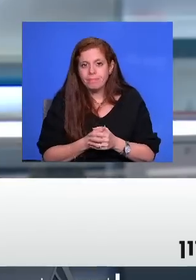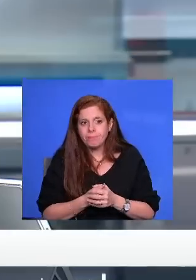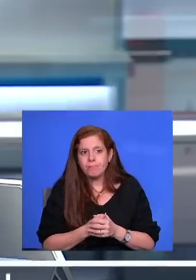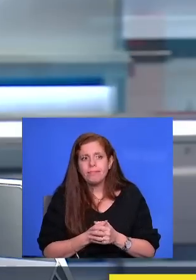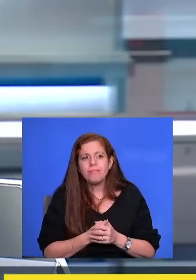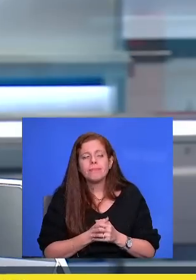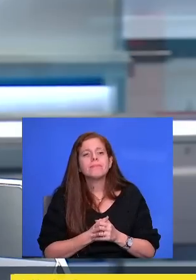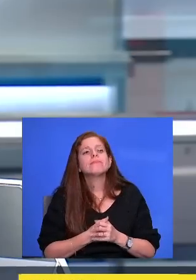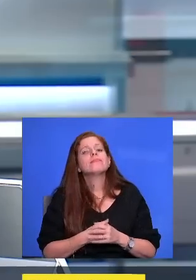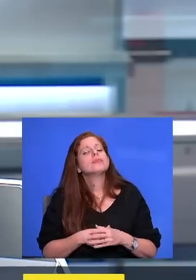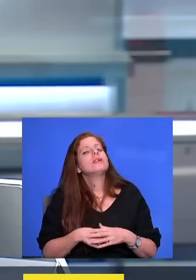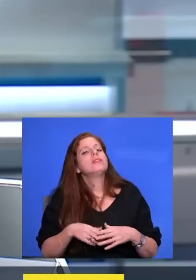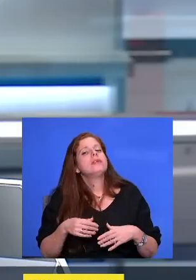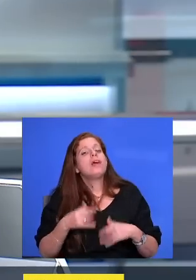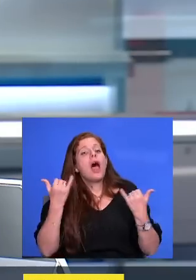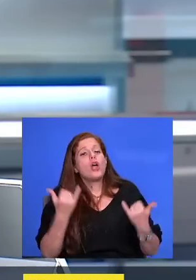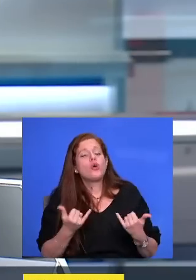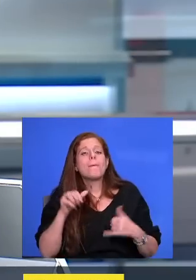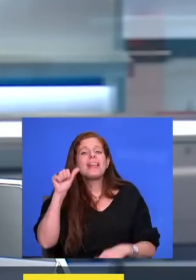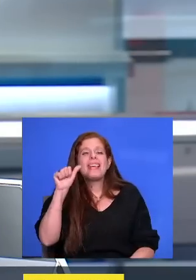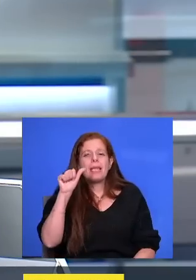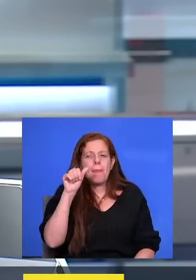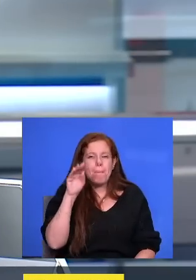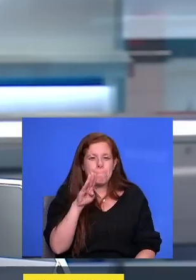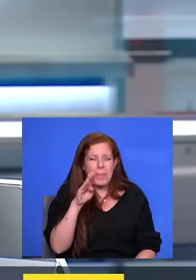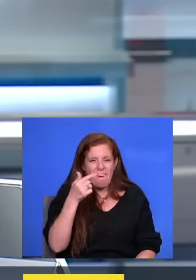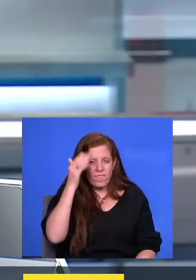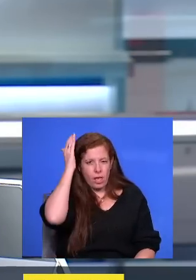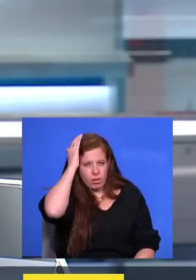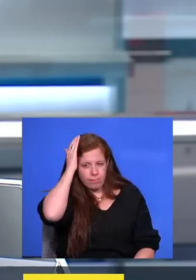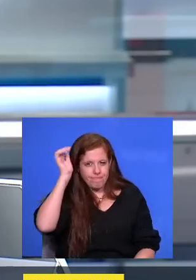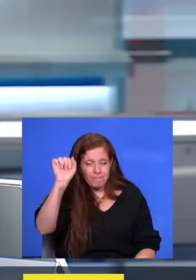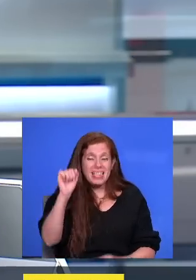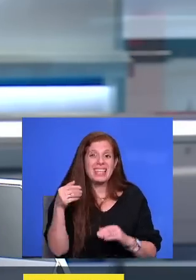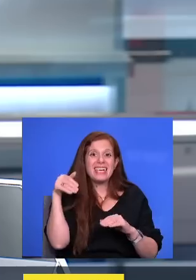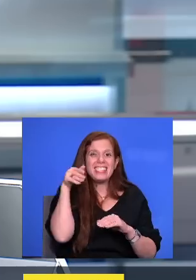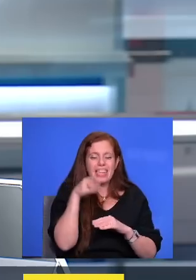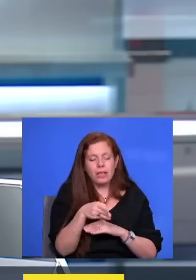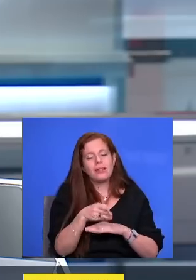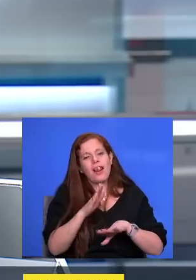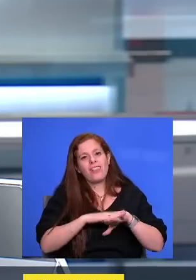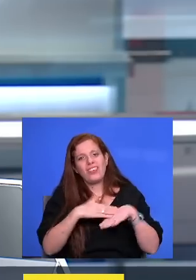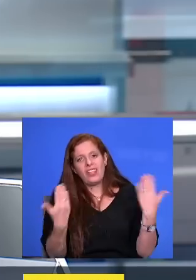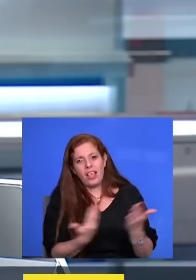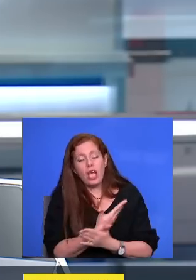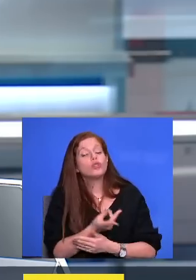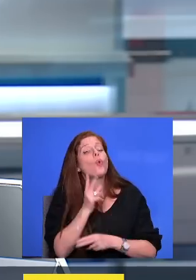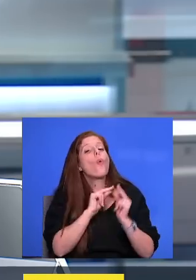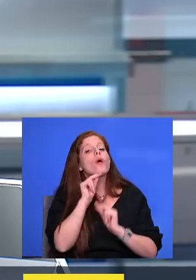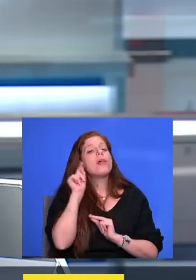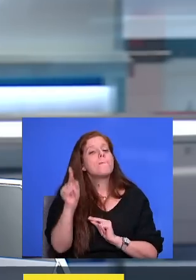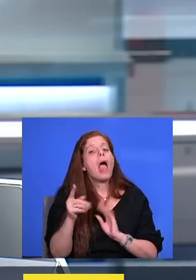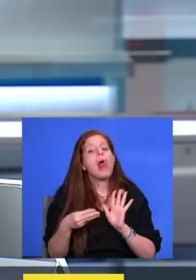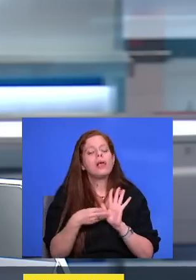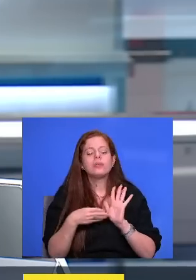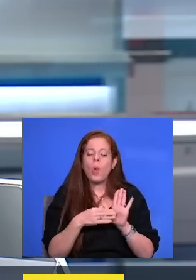בעקיצות ולחיצת יד קרה, נכנס היום איתמר בן גביר לתפקיד השר לביטחון לאומי. בטקס חילופי השרים עם בר-לב, הוא דיבר על הצורך במתן